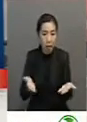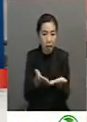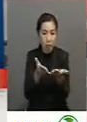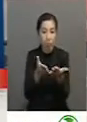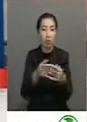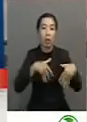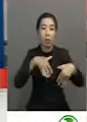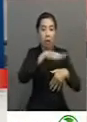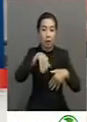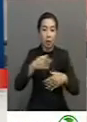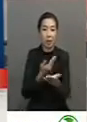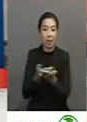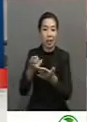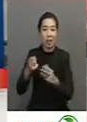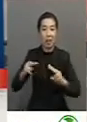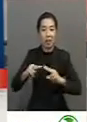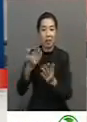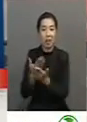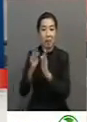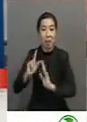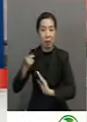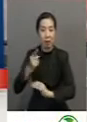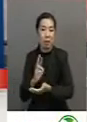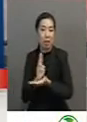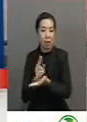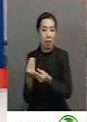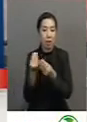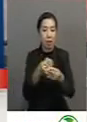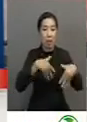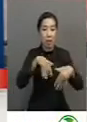เป็นแนวใหม่ของกระทรวงการคลังด้วยค่ะด้วยการแจกโชคให้กับคุณผู้ชมที่ใช้บัตรเดบิตเลยทีเดียวค่ะ